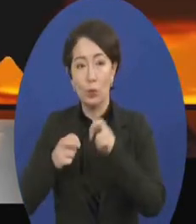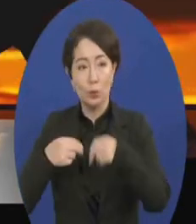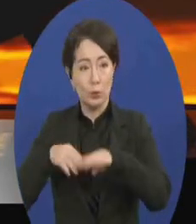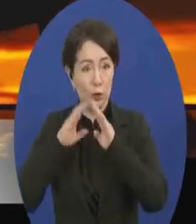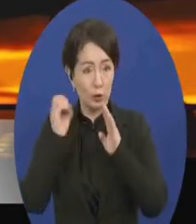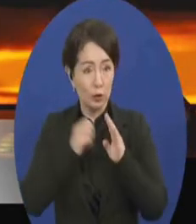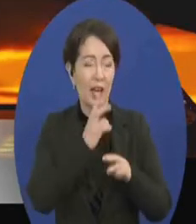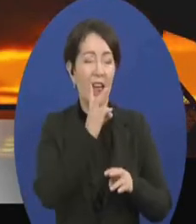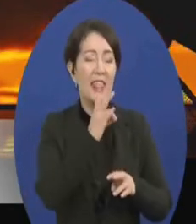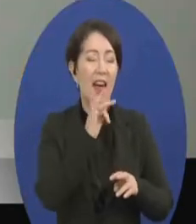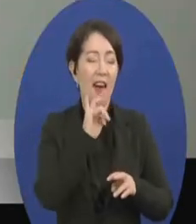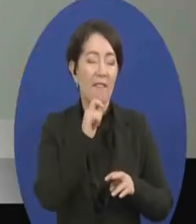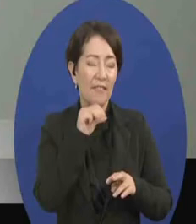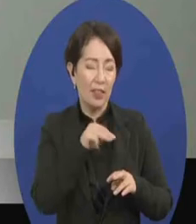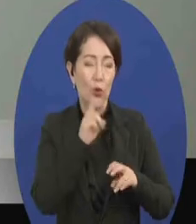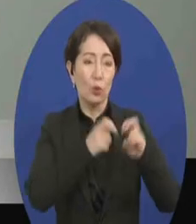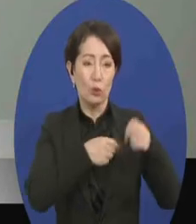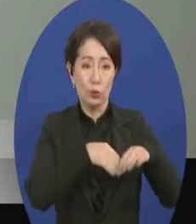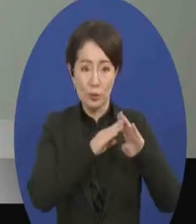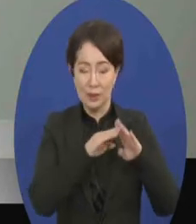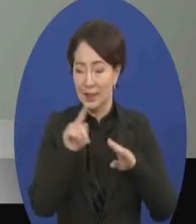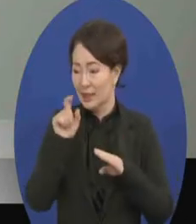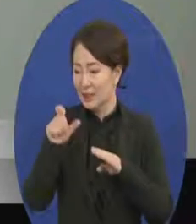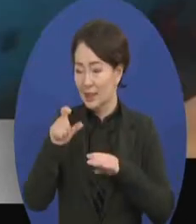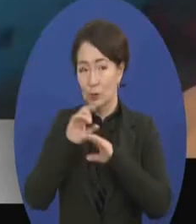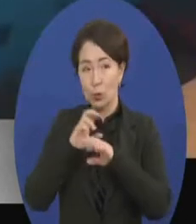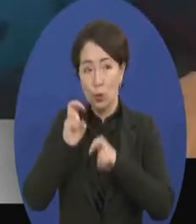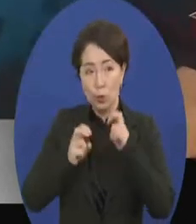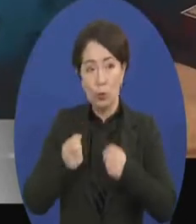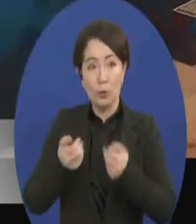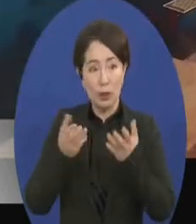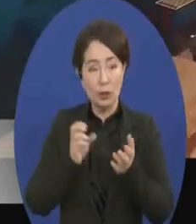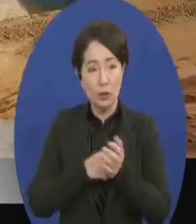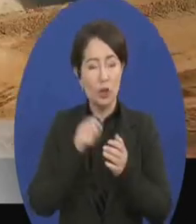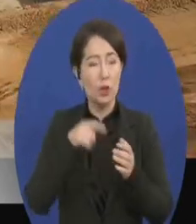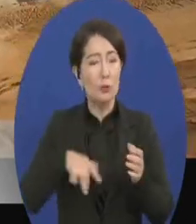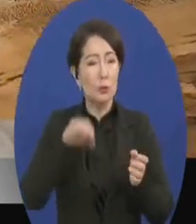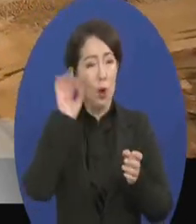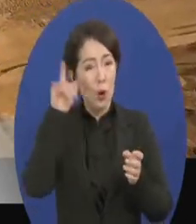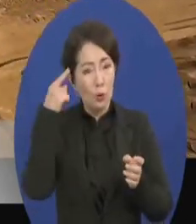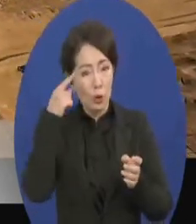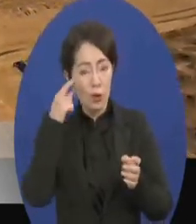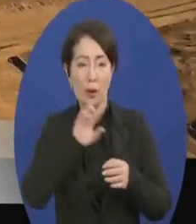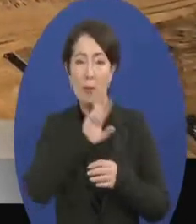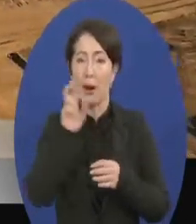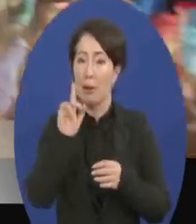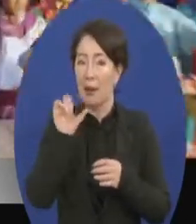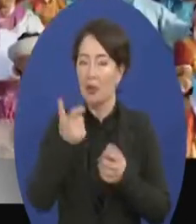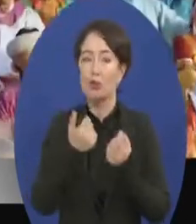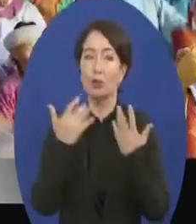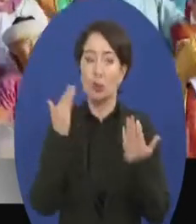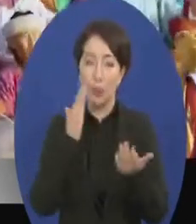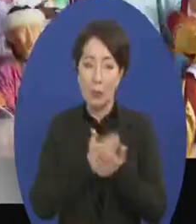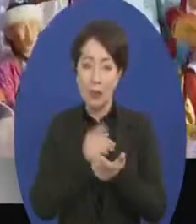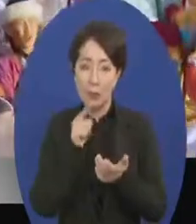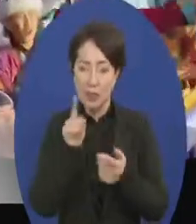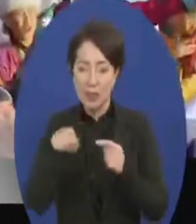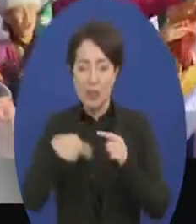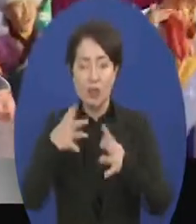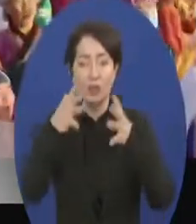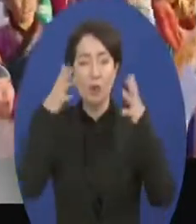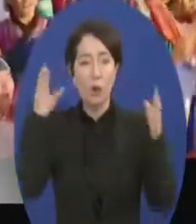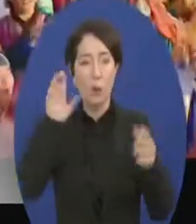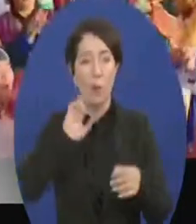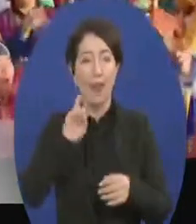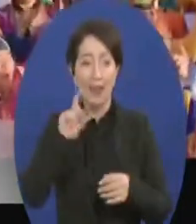ёстой. Нийтийн үлдрээ барих ёстой. Зис хайлуулах үлдрээ барих ёстой. Бидэнд оюун толгойгоор байгалийн баялаг зөндөө байна. Үүнээс гадна нэг том баялаг